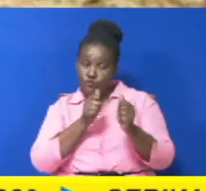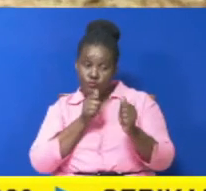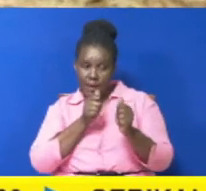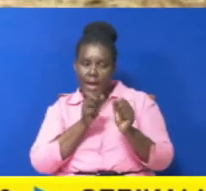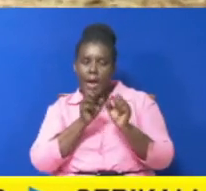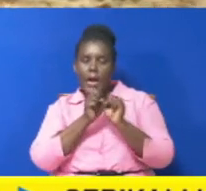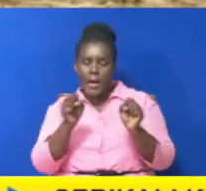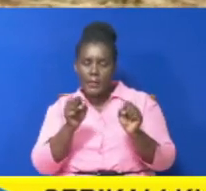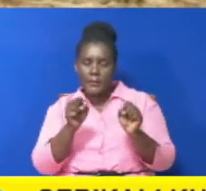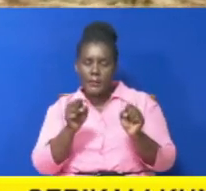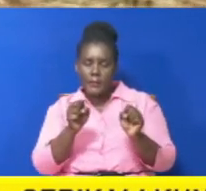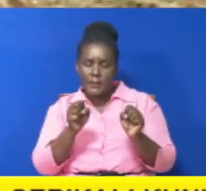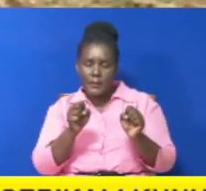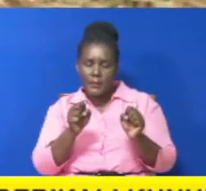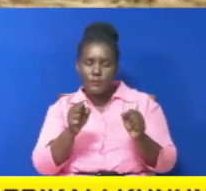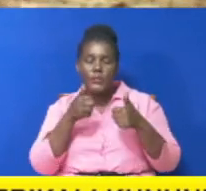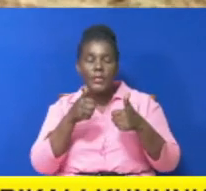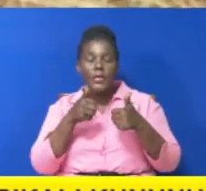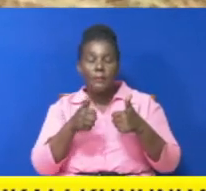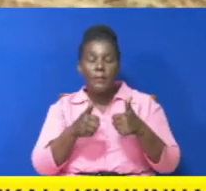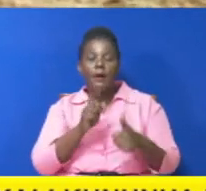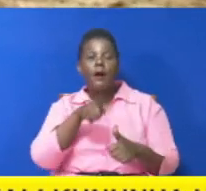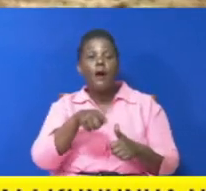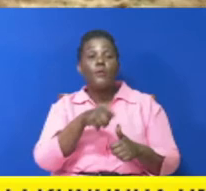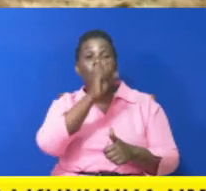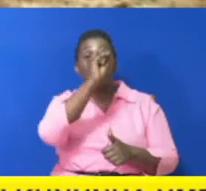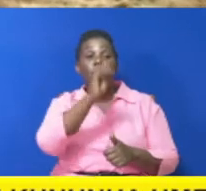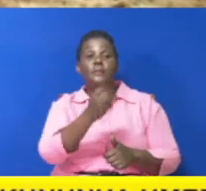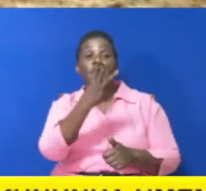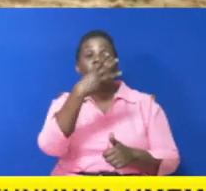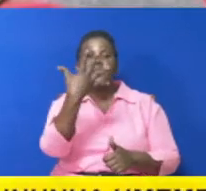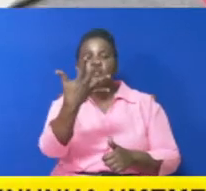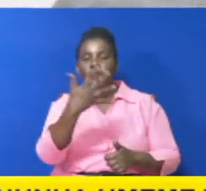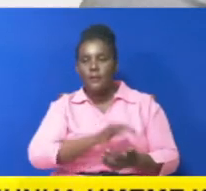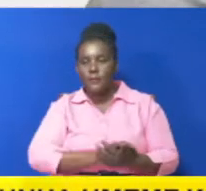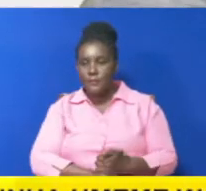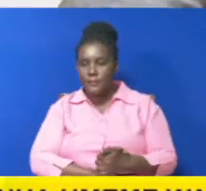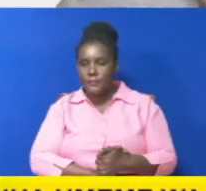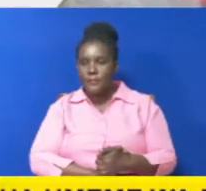30% kulinganisha na 35% ya muda.